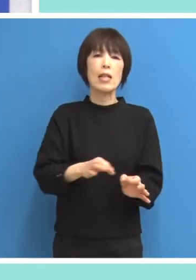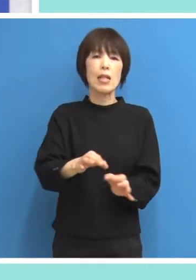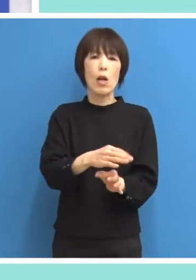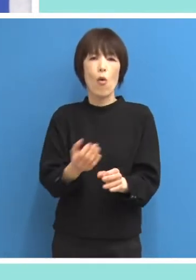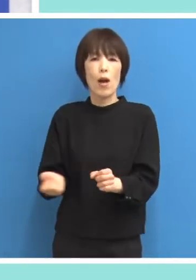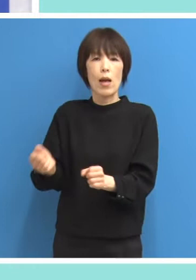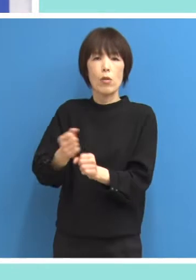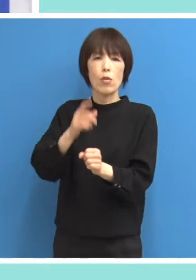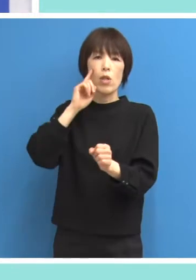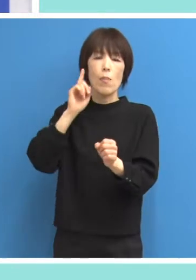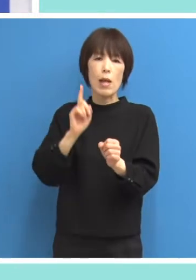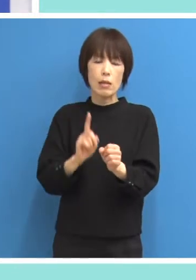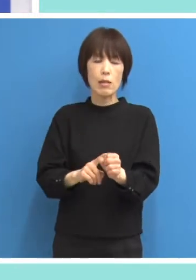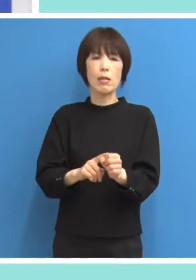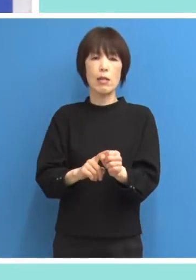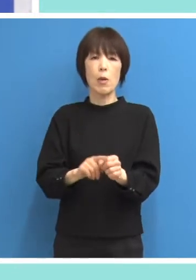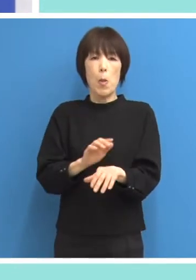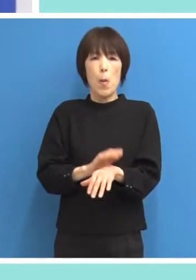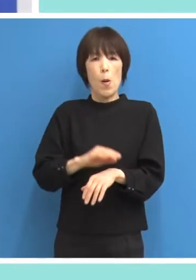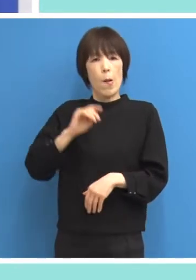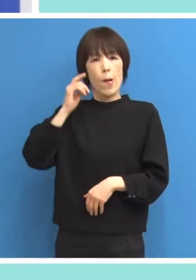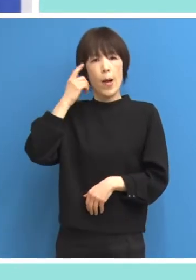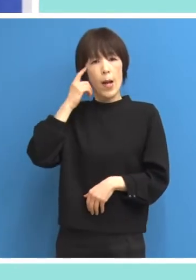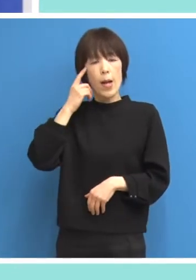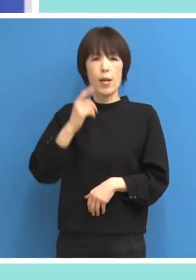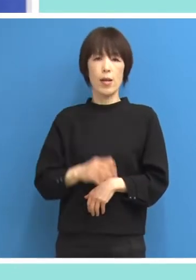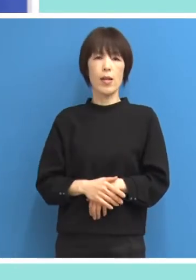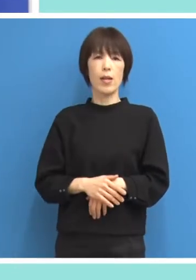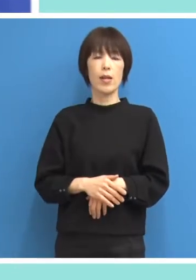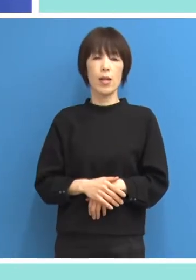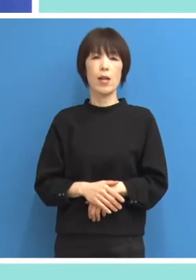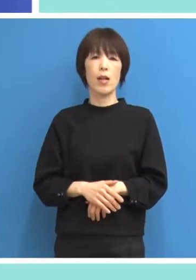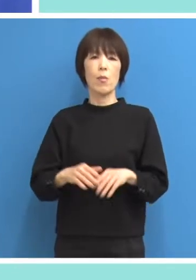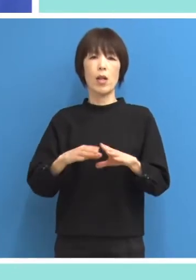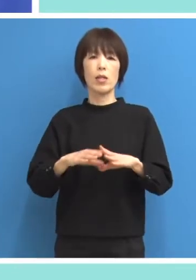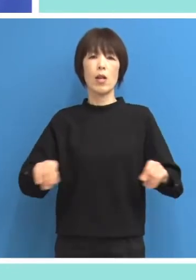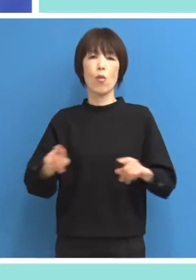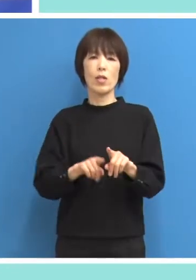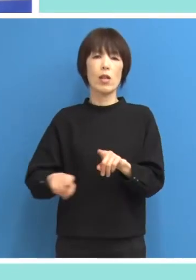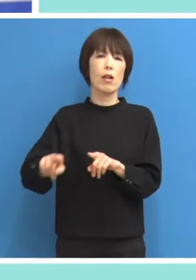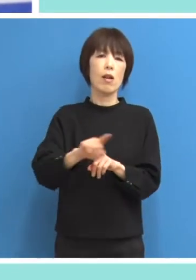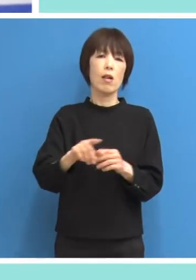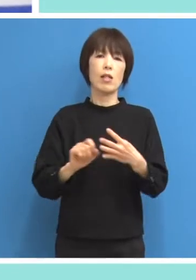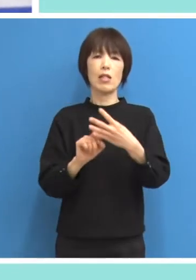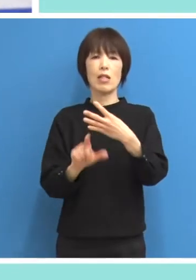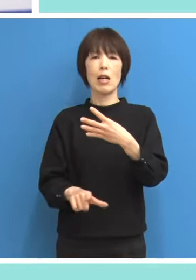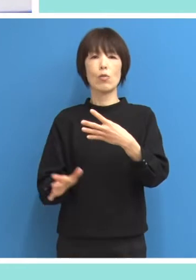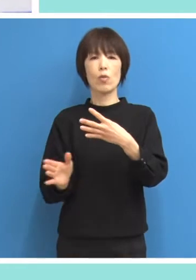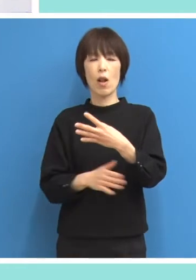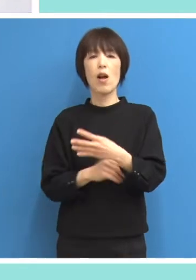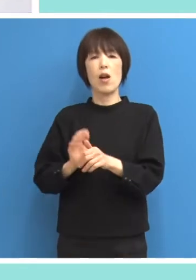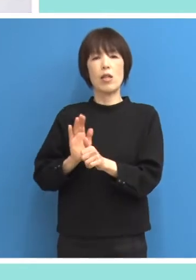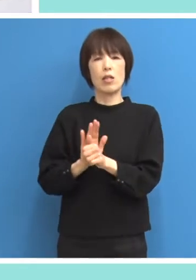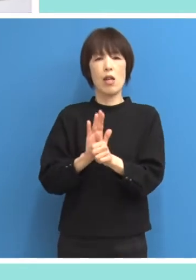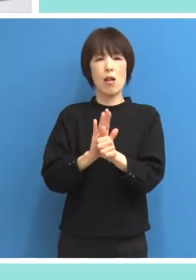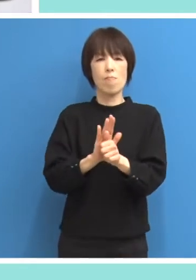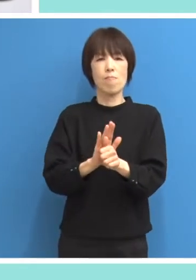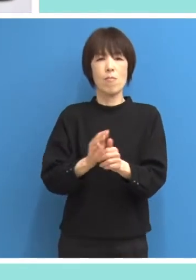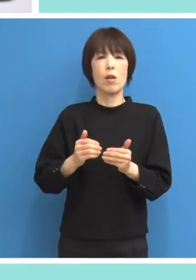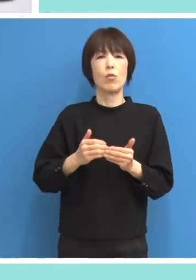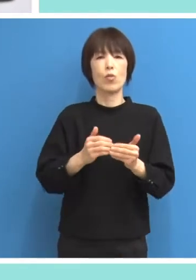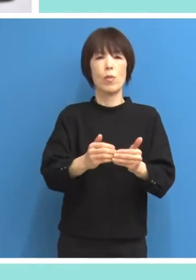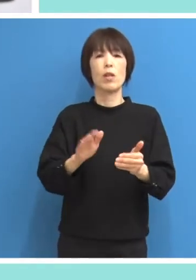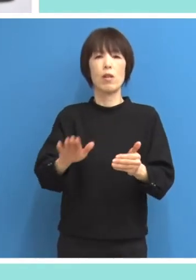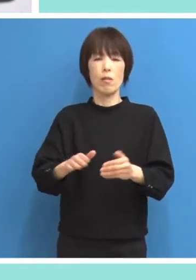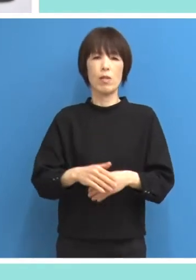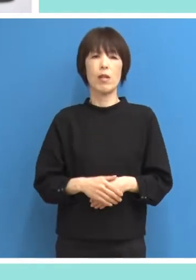のためにいち早く手を打とうということで、4月の早い段階で全国に先駆けて、いろんな支援策を講じさ